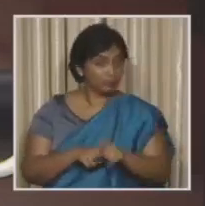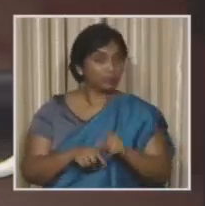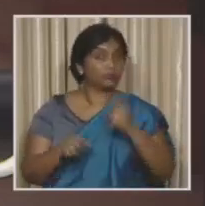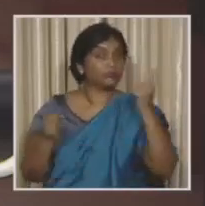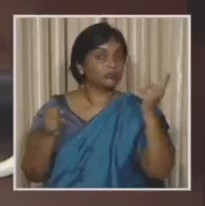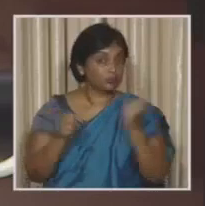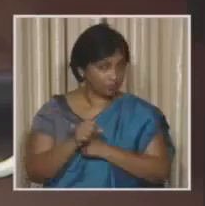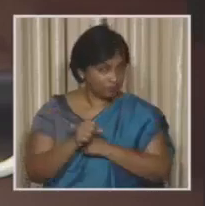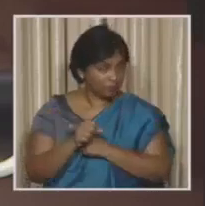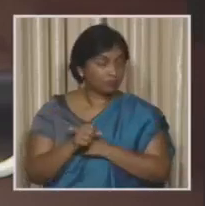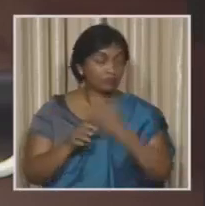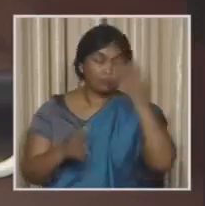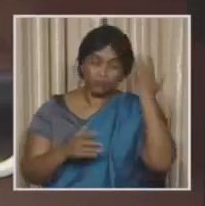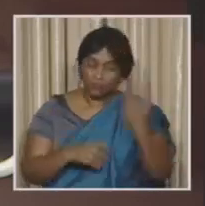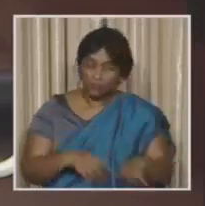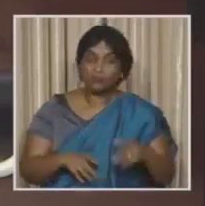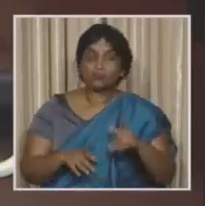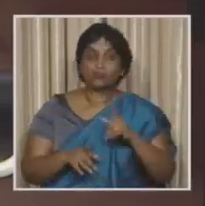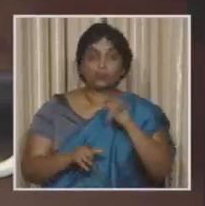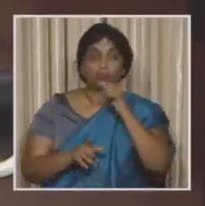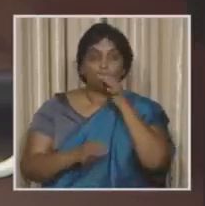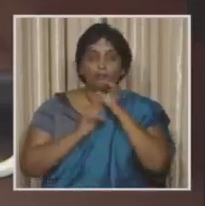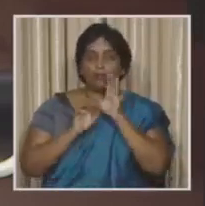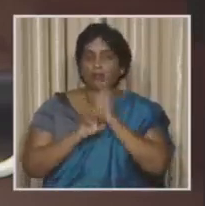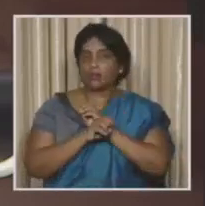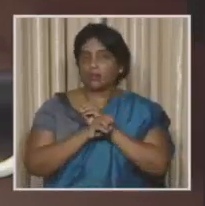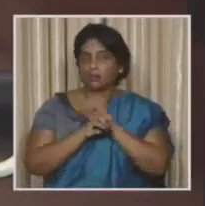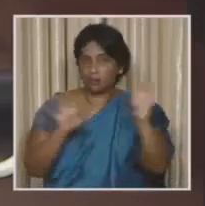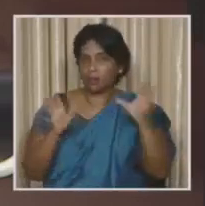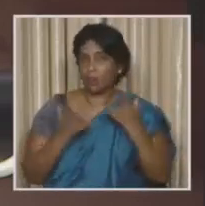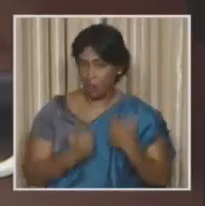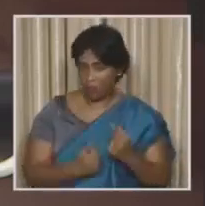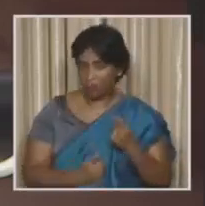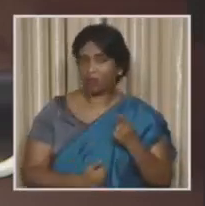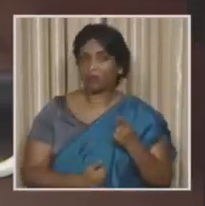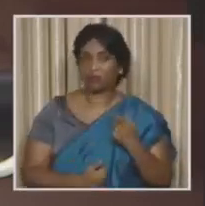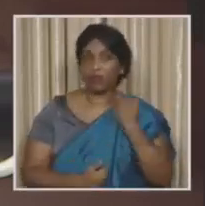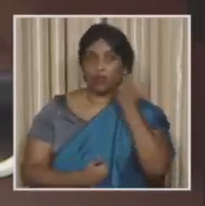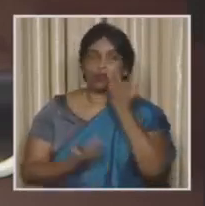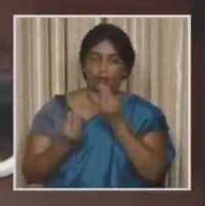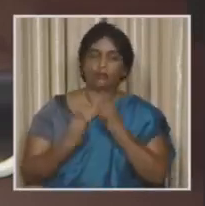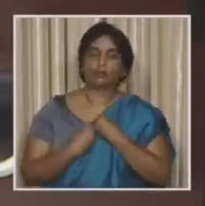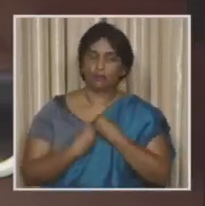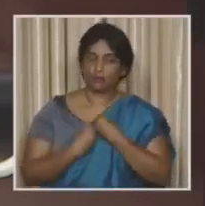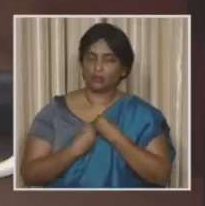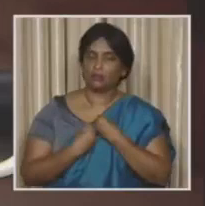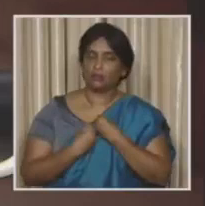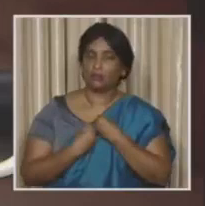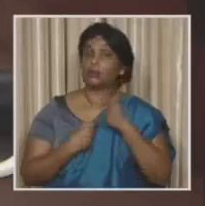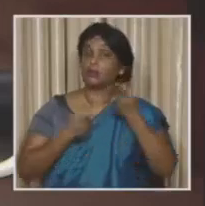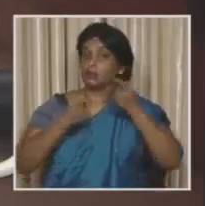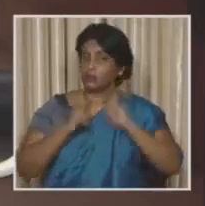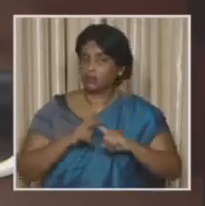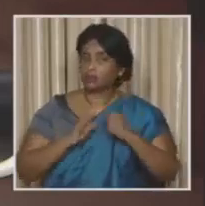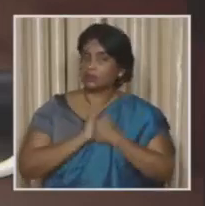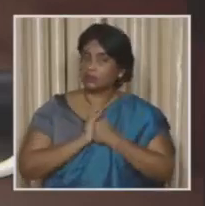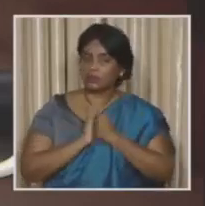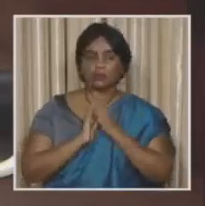ඝාතනය වුණායයි කියලා ප්‍රබන්ධයක් ගොඩනැගීමේ උවමනාවක් තිබුණද? අපිට හොයලා දෙන්න. ඊළඟරු